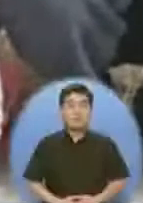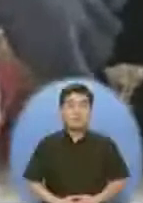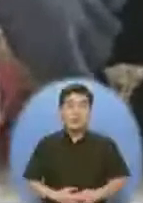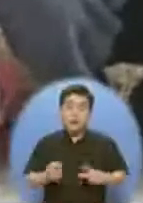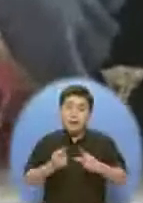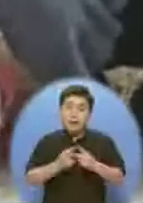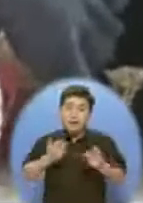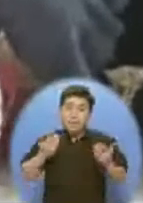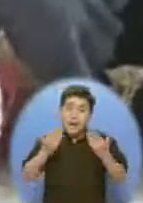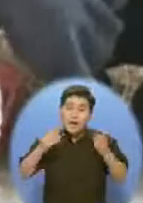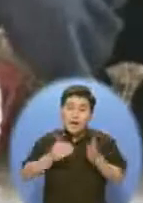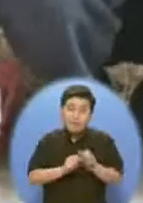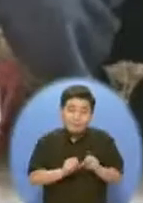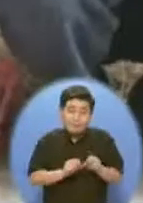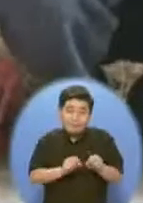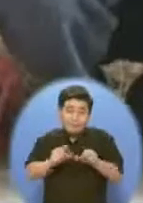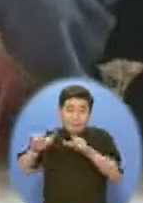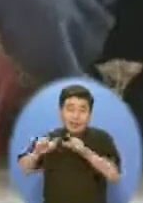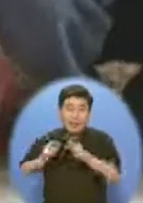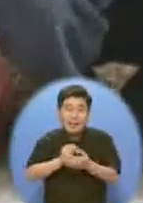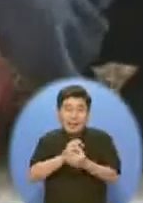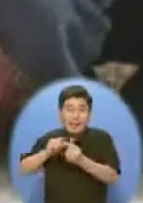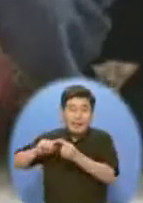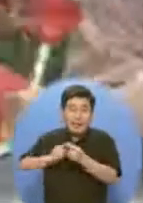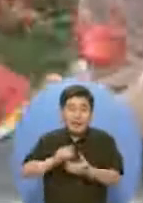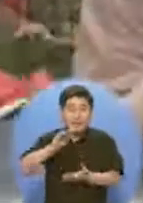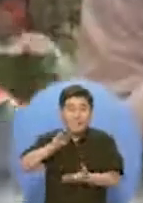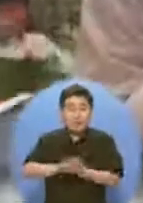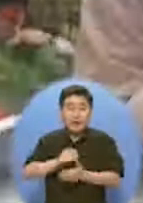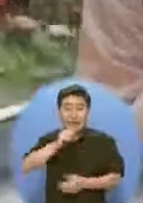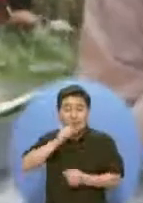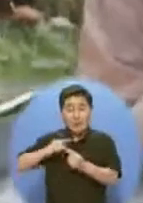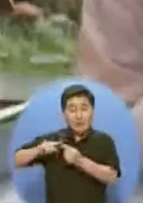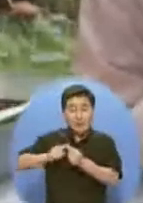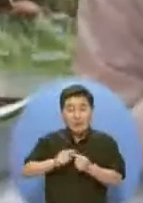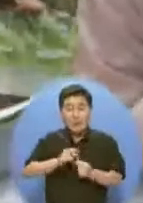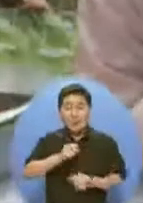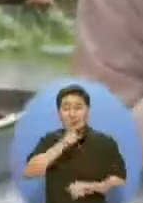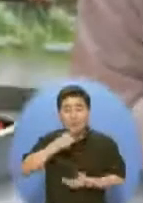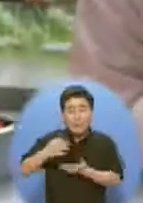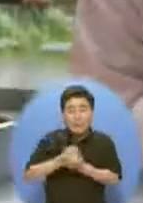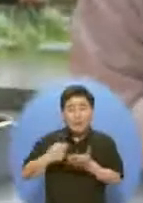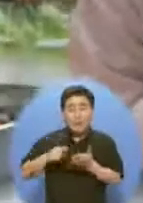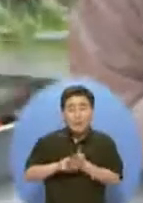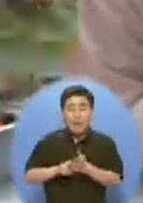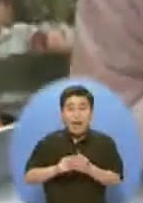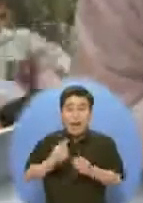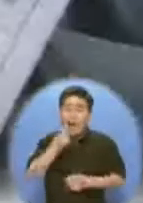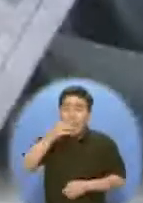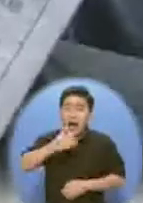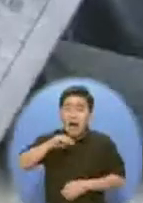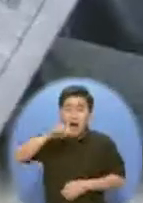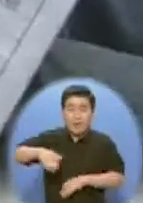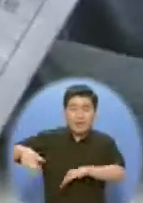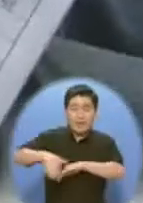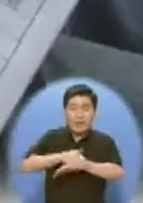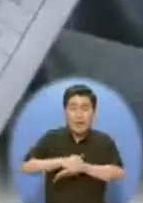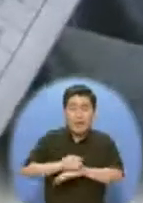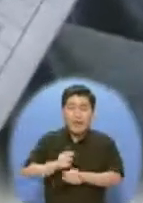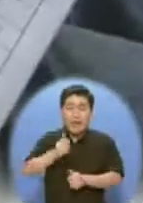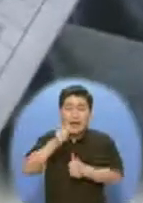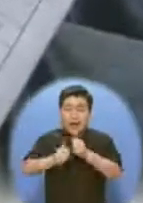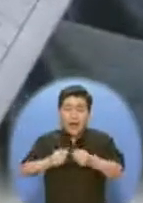초등학교까지 번진 글쓰기 열풍 좋은 글로 높은 점수를 얻기 위해 논술 학원에 다니랴 일장에